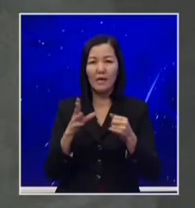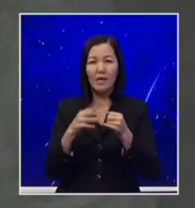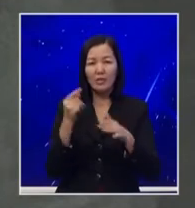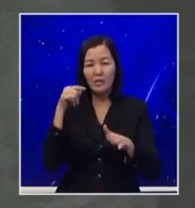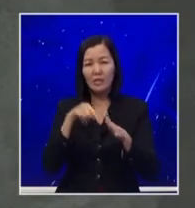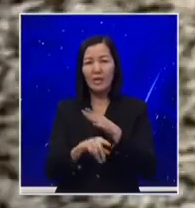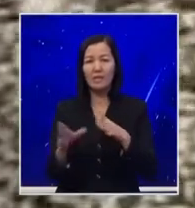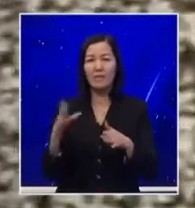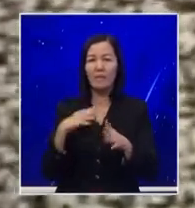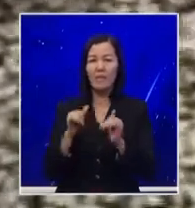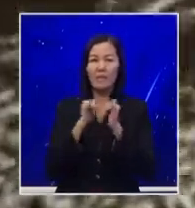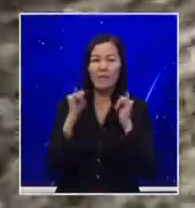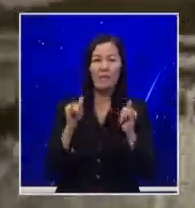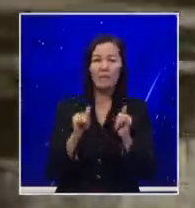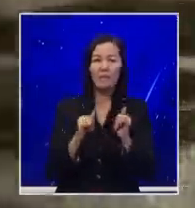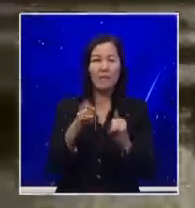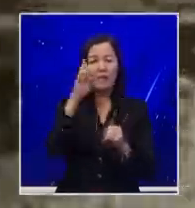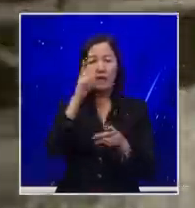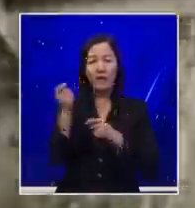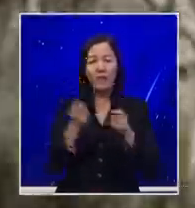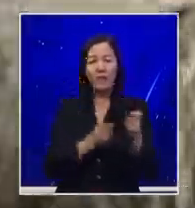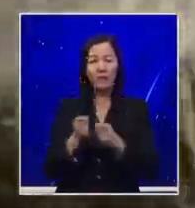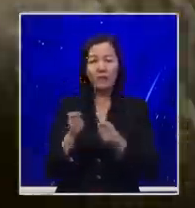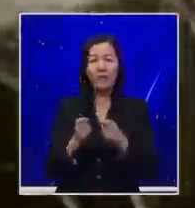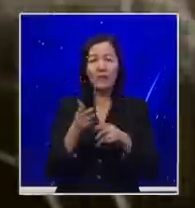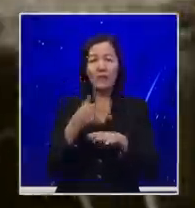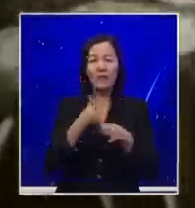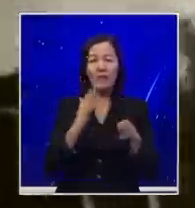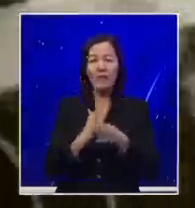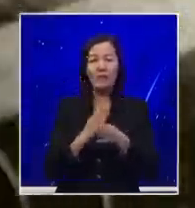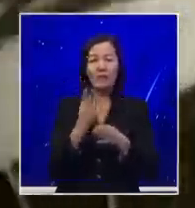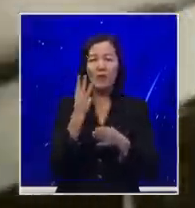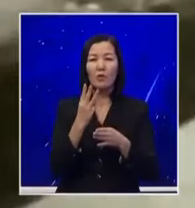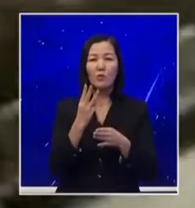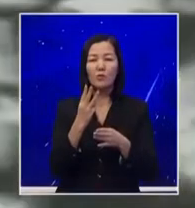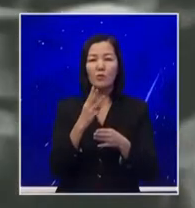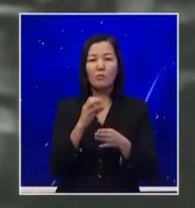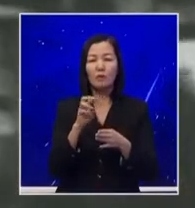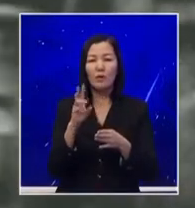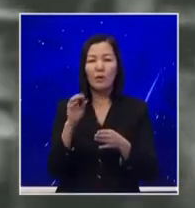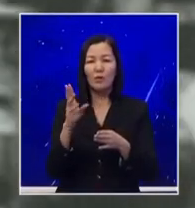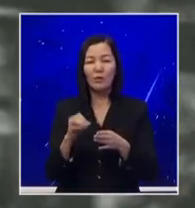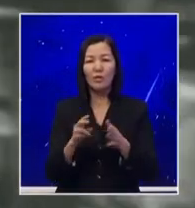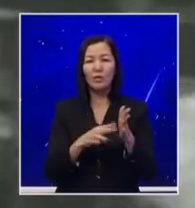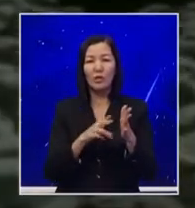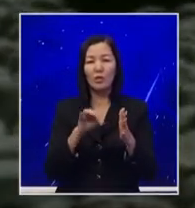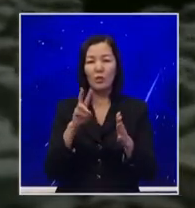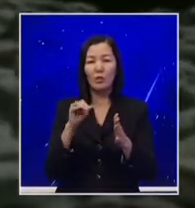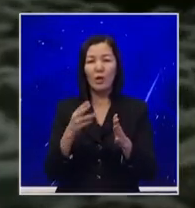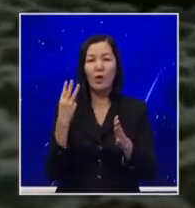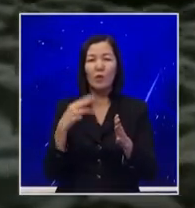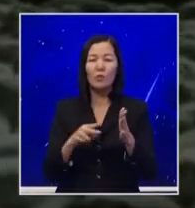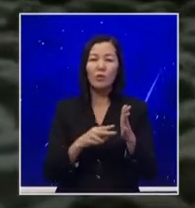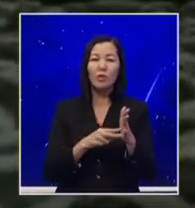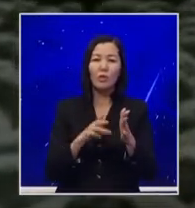ісін ілгерілетті. Ол ел басқарған тұста астық өндіру 3 миллионнан 7 миллион тоннаға, қой саны 16 миллионнан 37